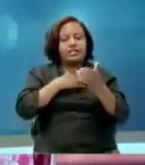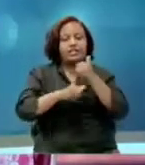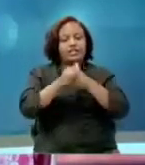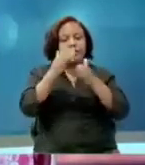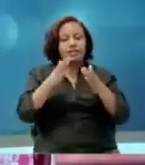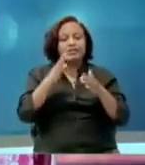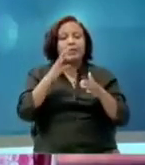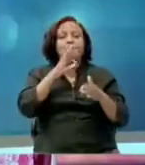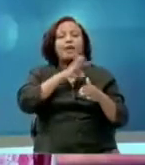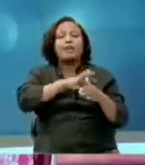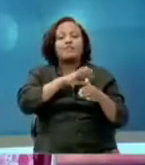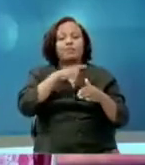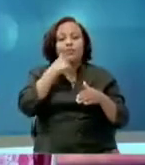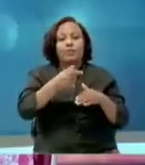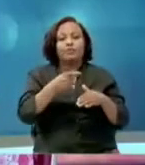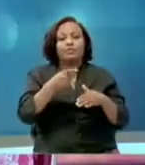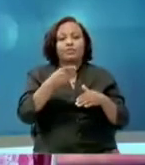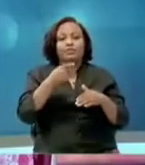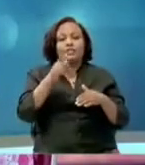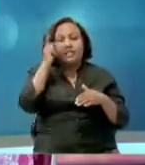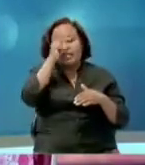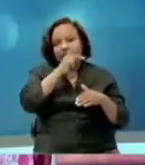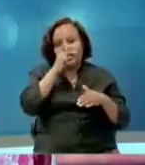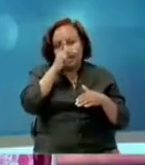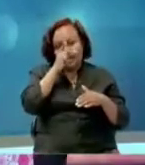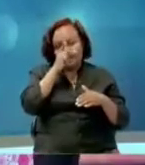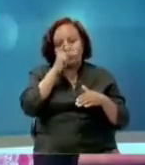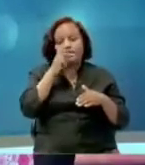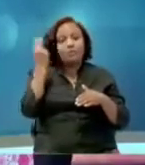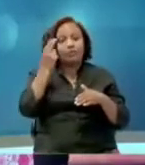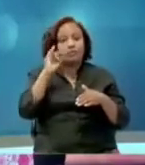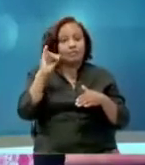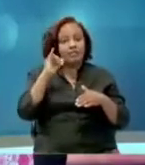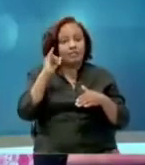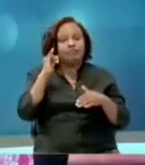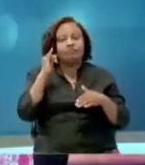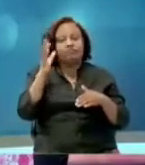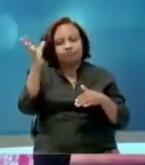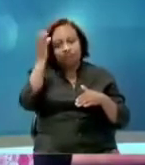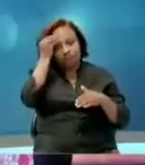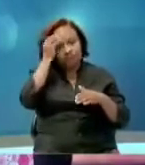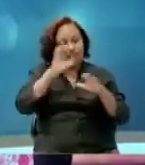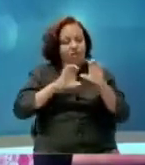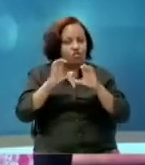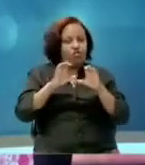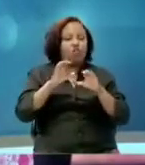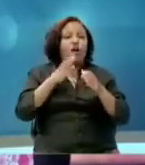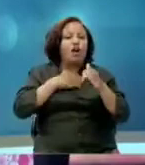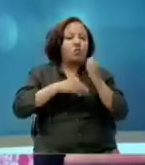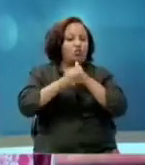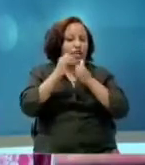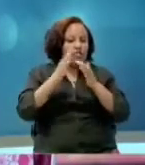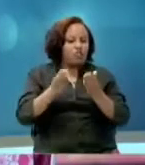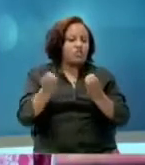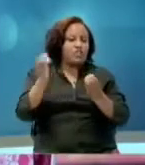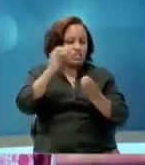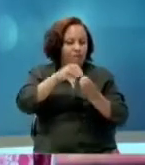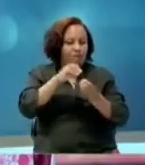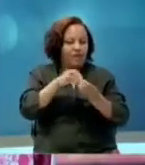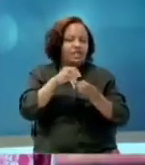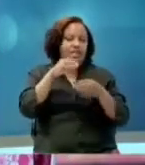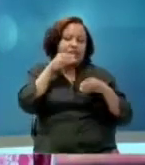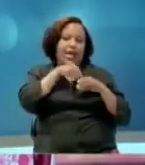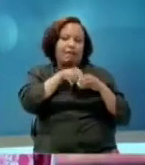ዲዚብሊቲ ቤኔፊት የሚባለውን እነ ኬንያ የሚጠቀሙበትን ተሞክሮ ወስዶ ለአካል ጉዳተኛው ተጨማሪ ገቢ እንዲያገኝ ማድረግ ያስፈልጋል። የድሃ ድሃ